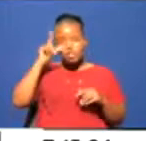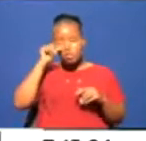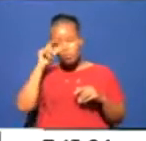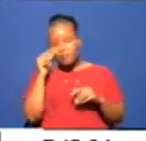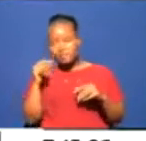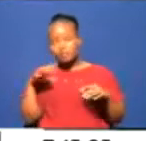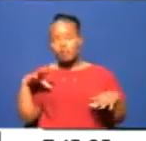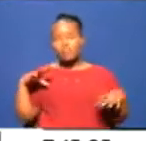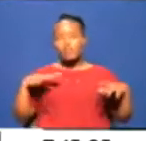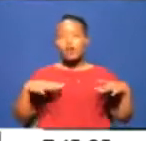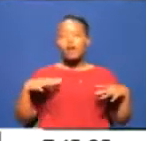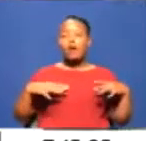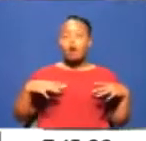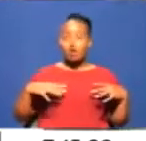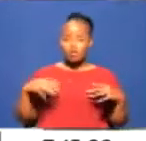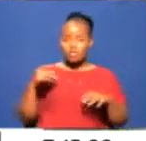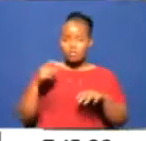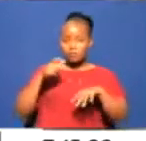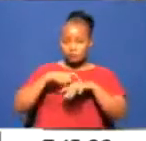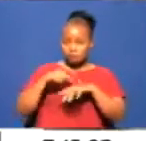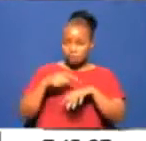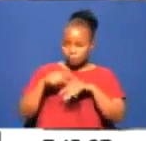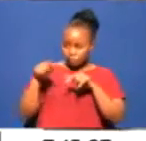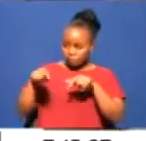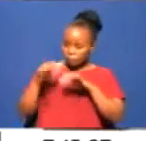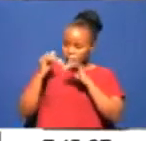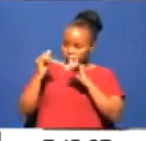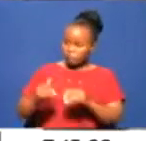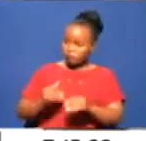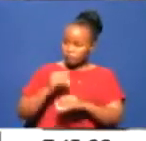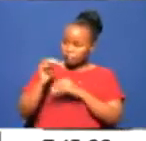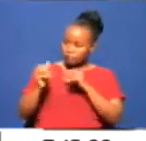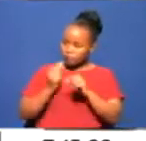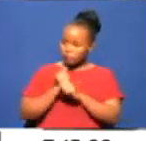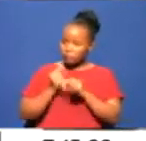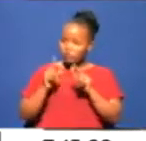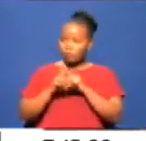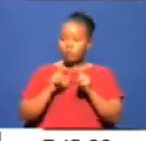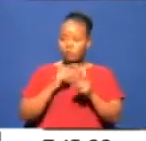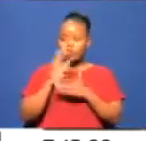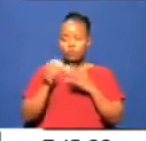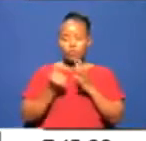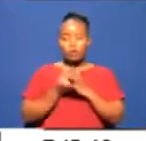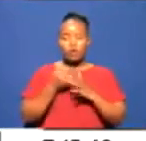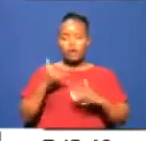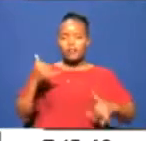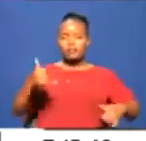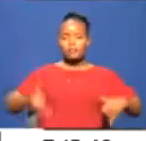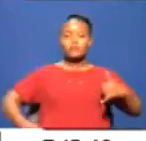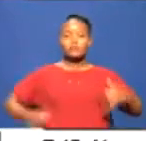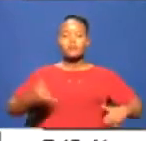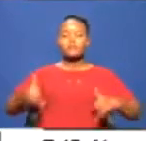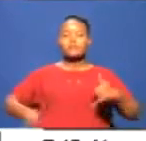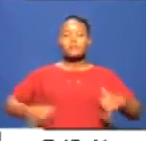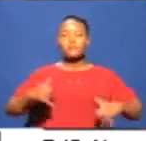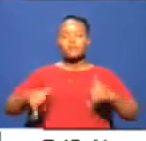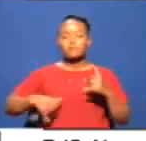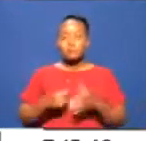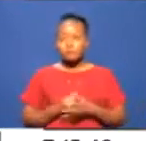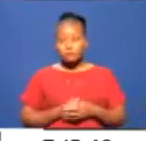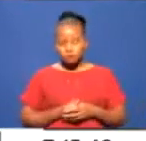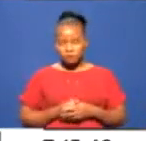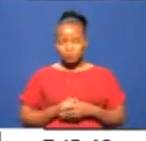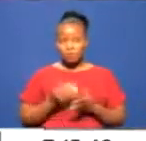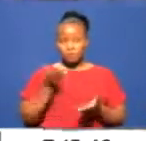holidays during this new year, and they're enjoying themselves, balancing between the safety of